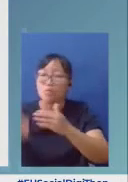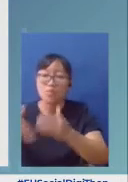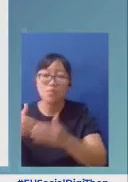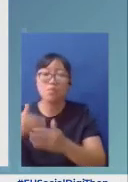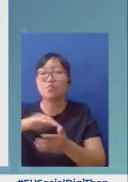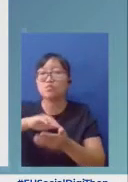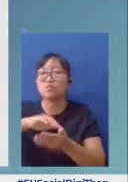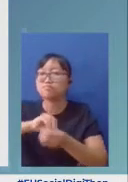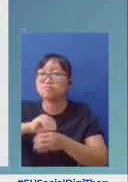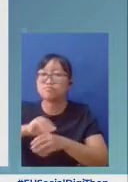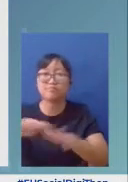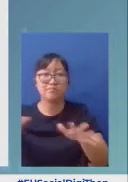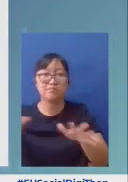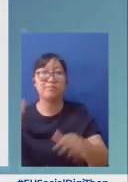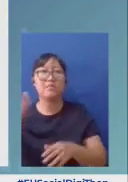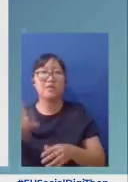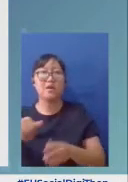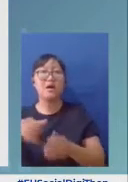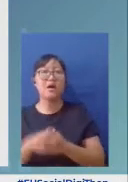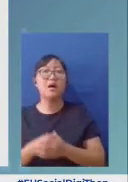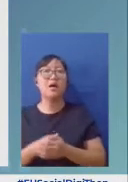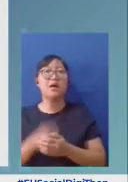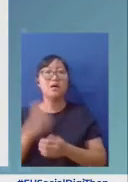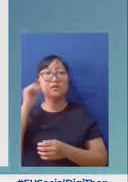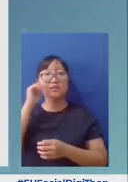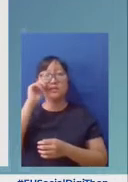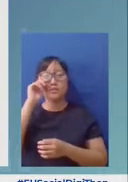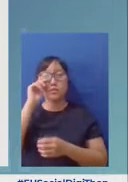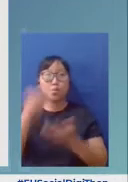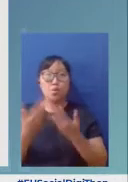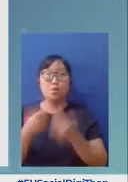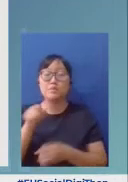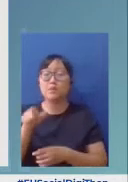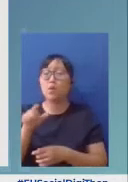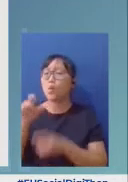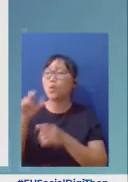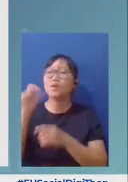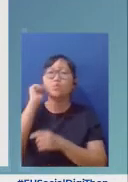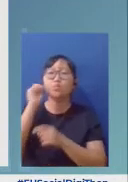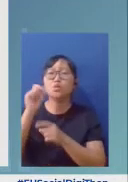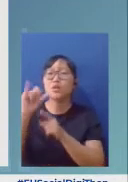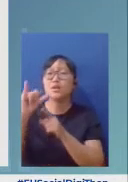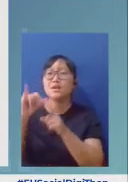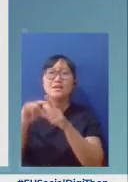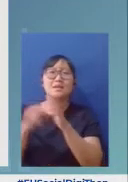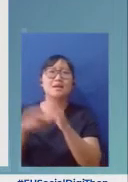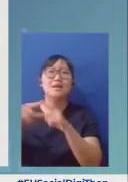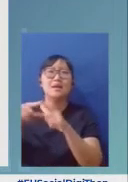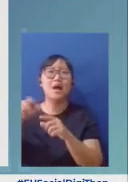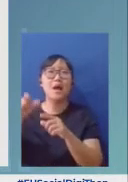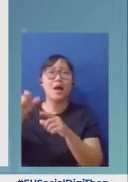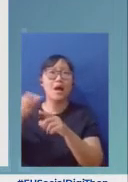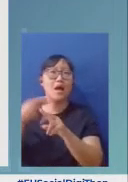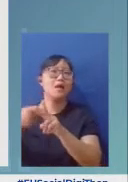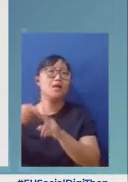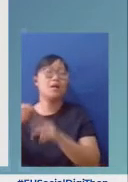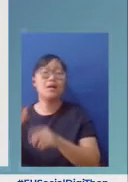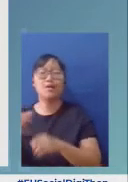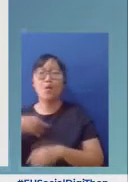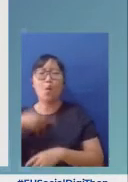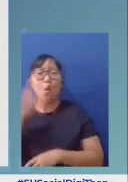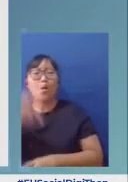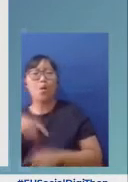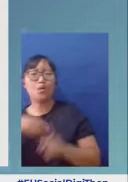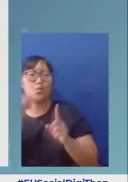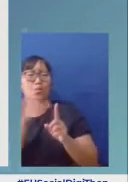oleh orang yang mau tahu, oh Dina Haryana kayak gimana sih orangnya? Oh, ternyata dia pembuli. Oh, ternyata parah dia. Enggak